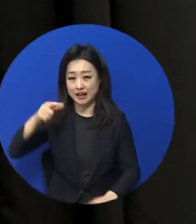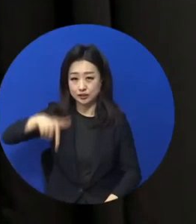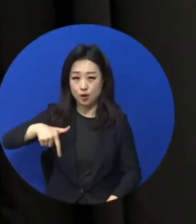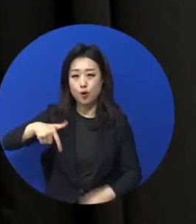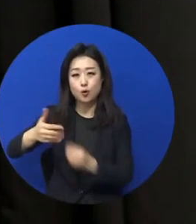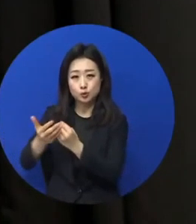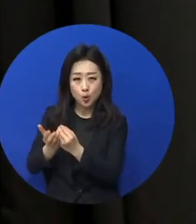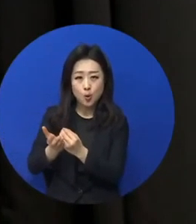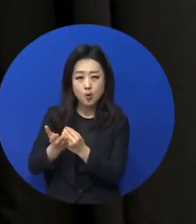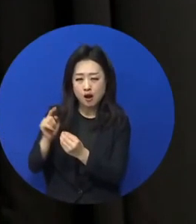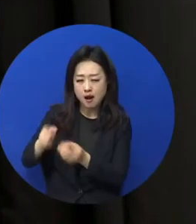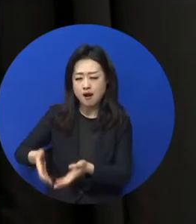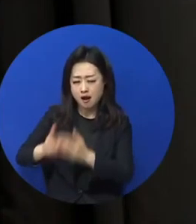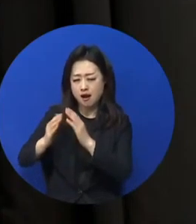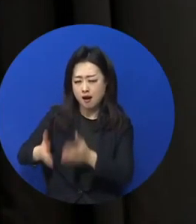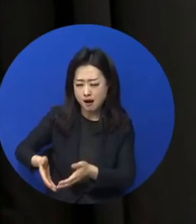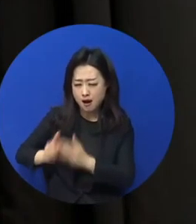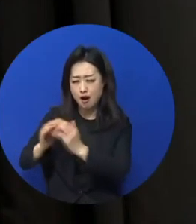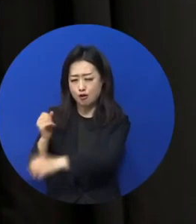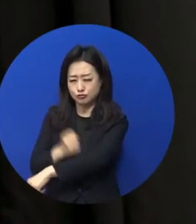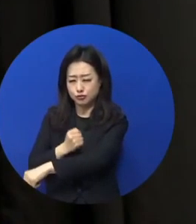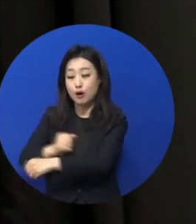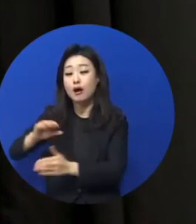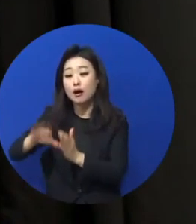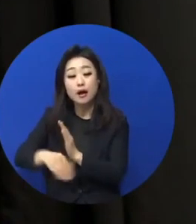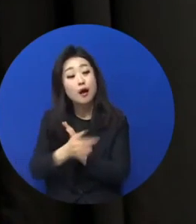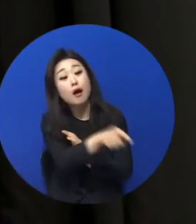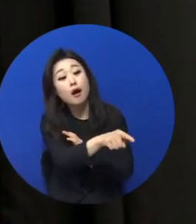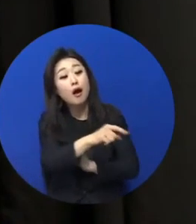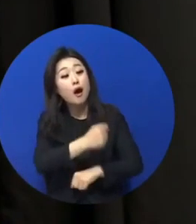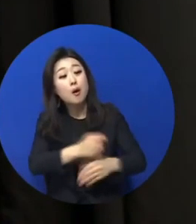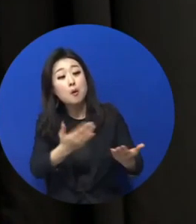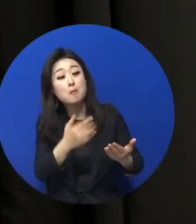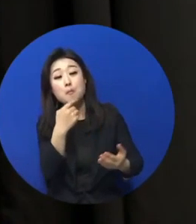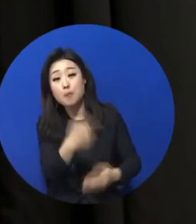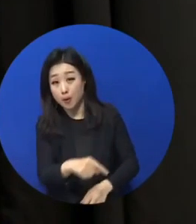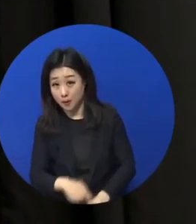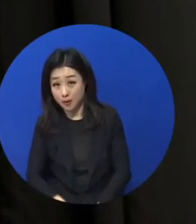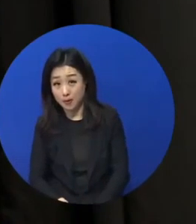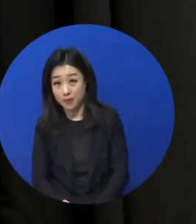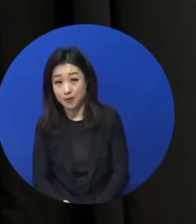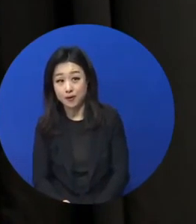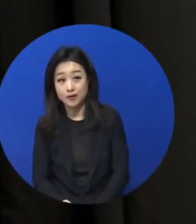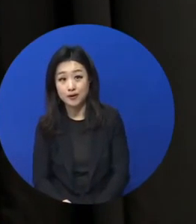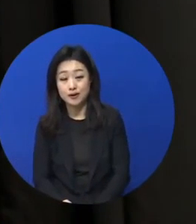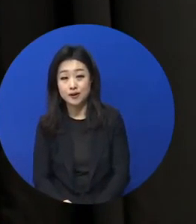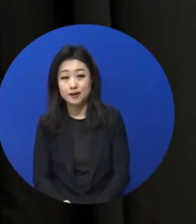이끌어낼 때 그때 당신은 어디에서 무엇을 하셨습니까?